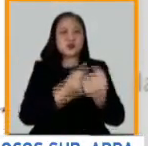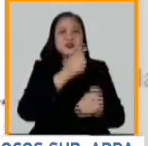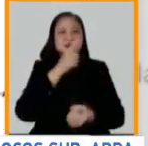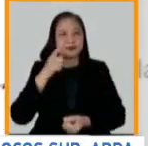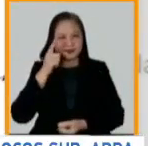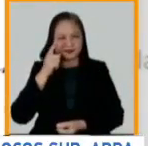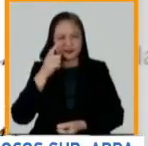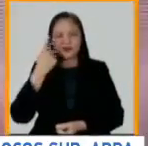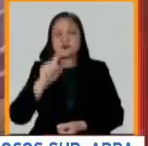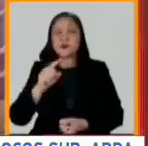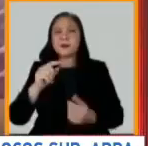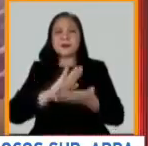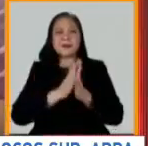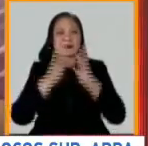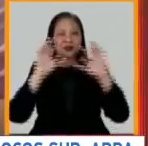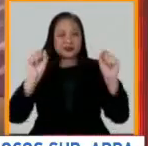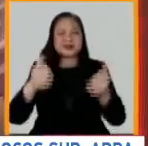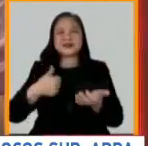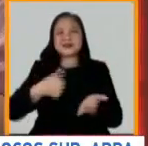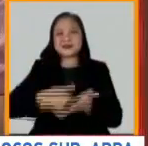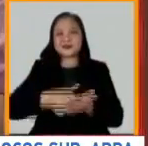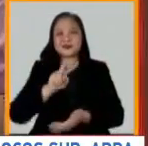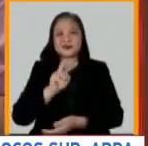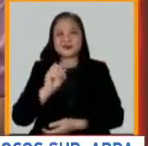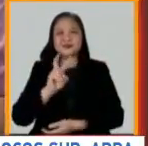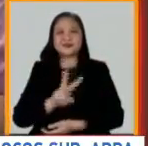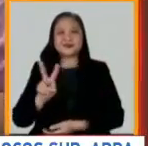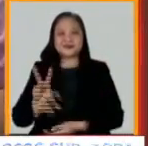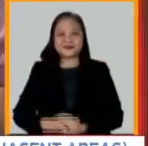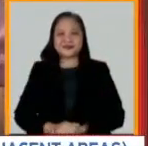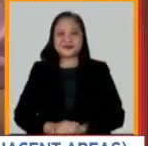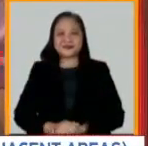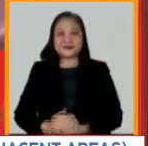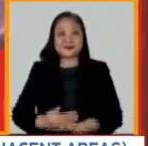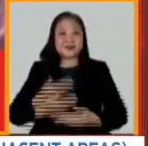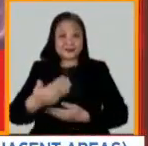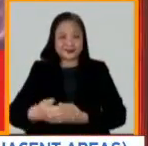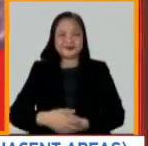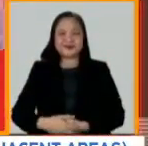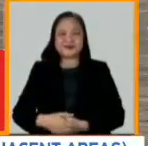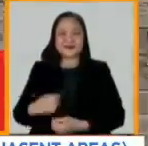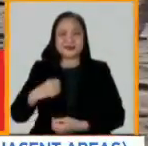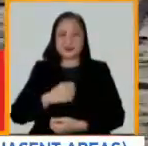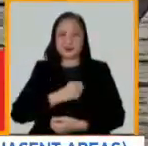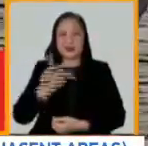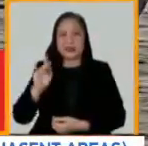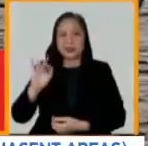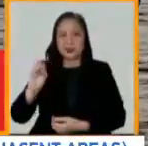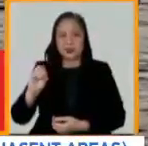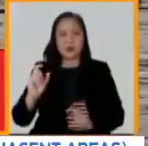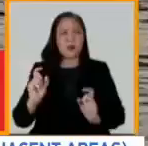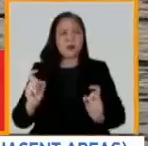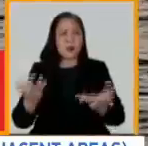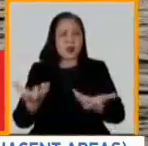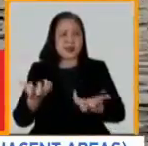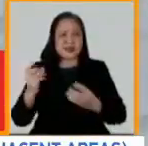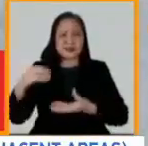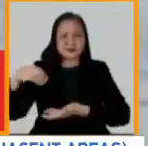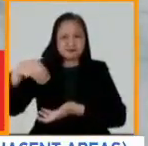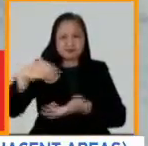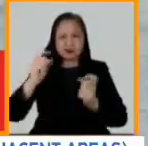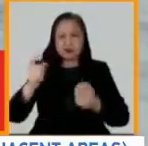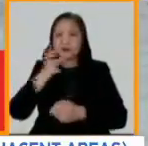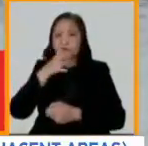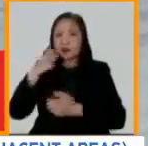eleksyon 2022. Si Senator Kiko Pangilinan pinamamadali ang paglalabas ng ayuda sa mga magsasaka at mangisda